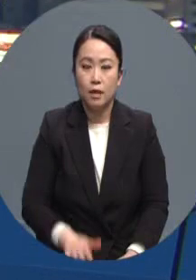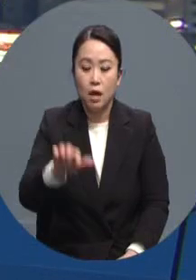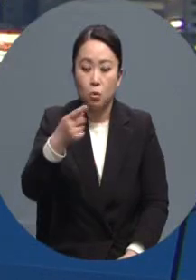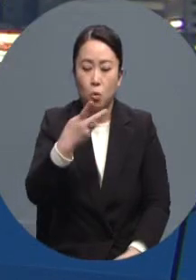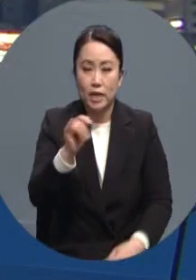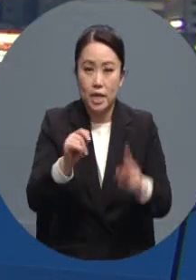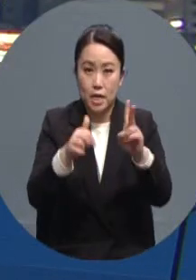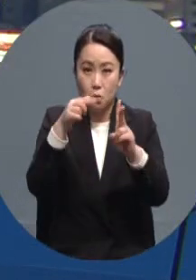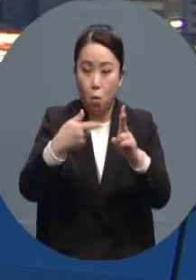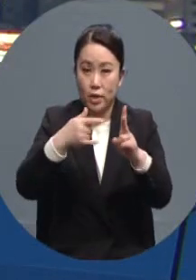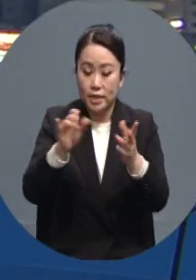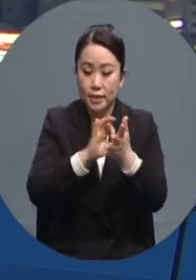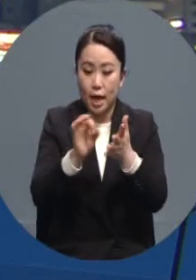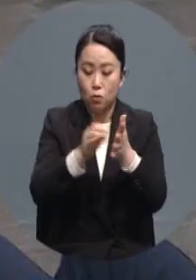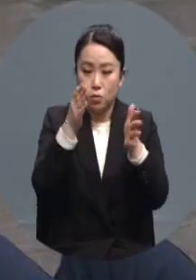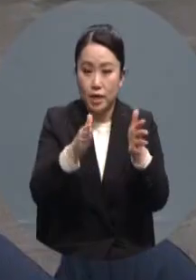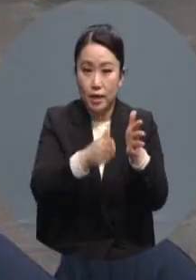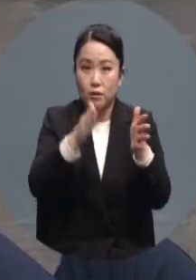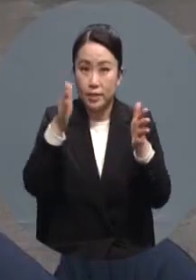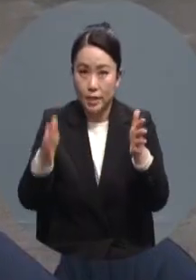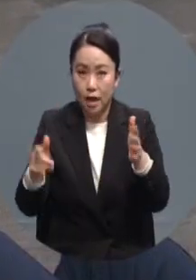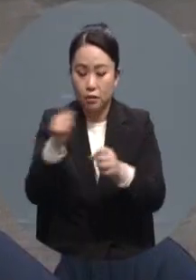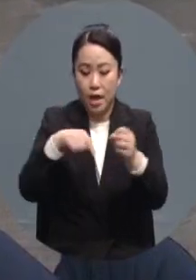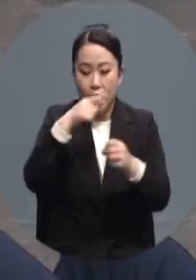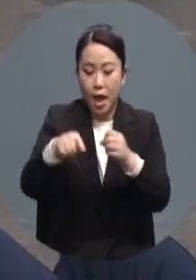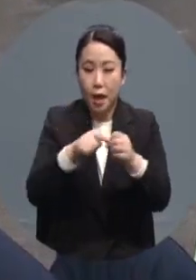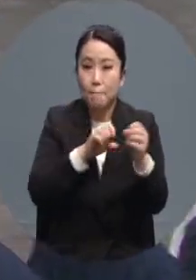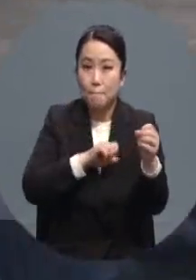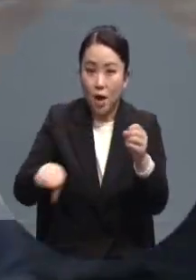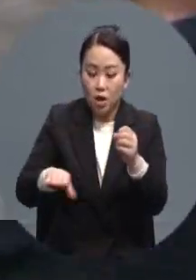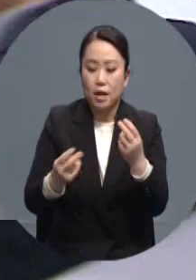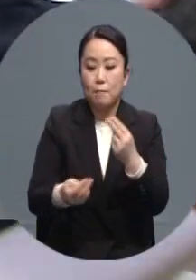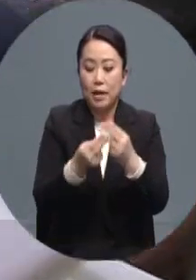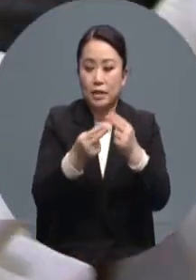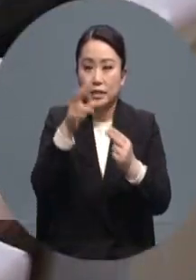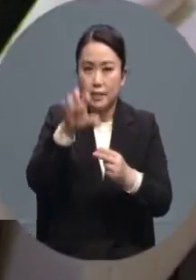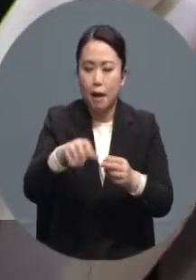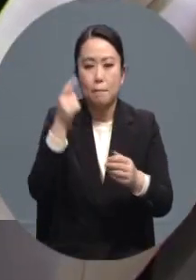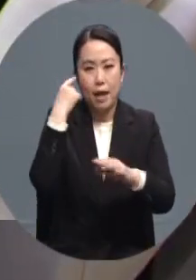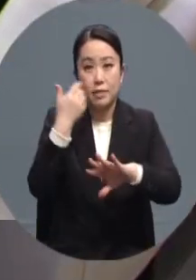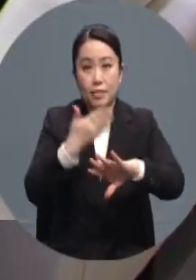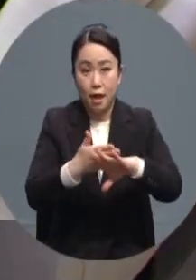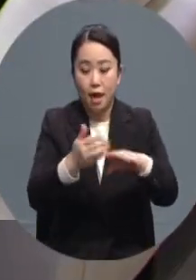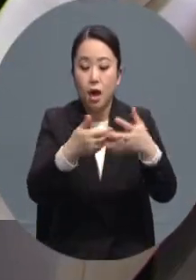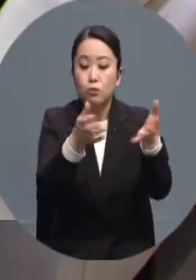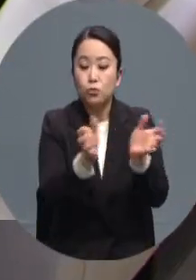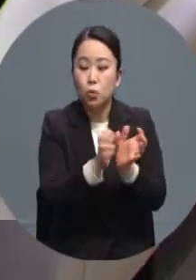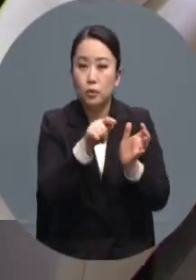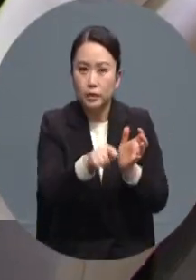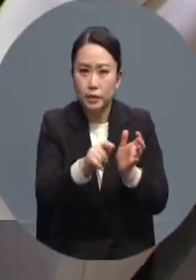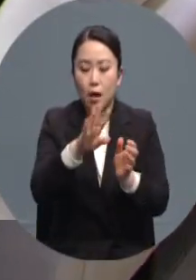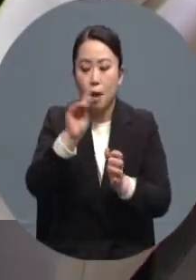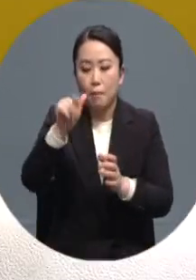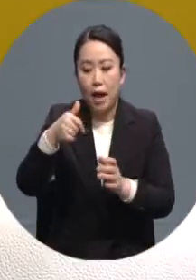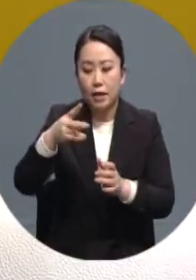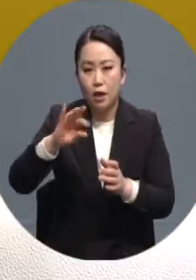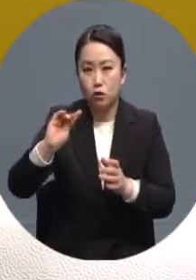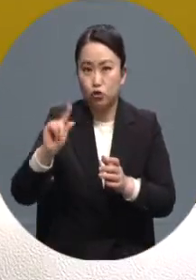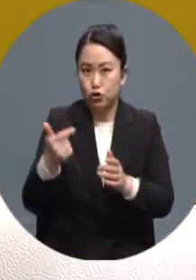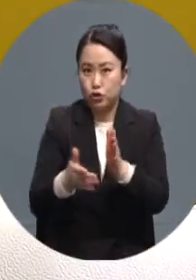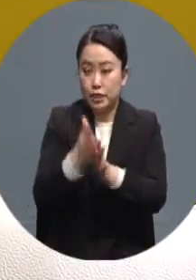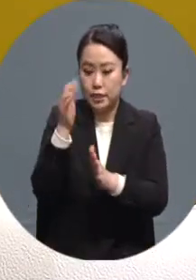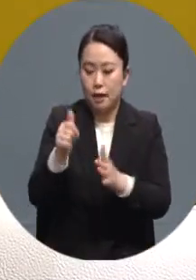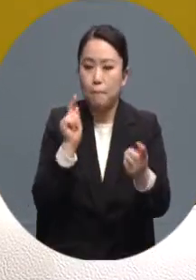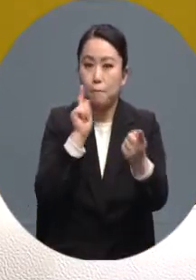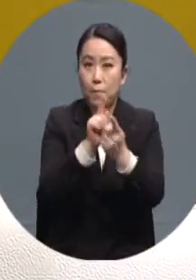고리 2호기 수명 연장 및 핵 폐기장 반대 범시민 운동본부는 오늘 오전 시청에서 박형준 시장과 만나 원전